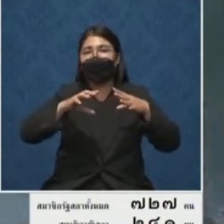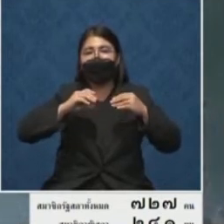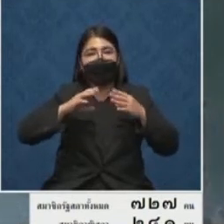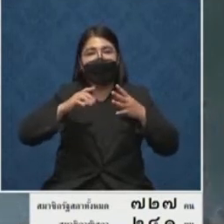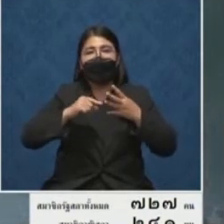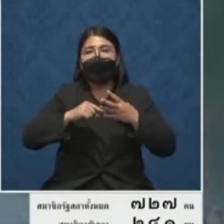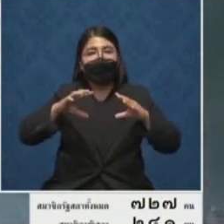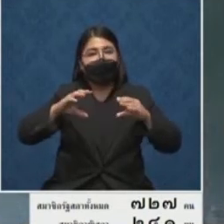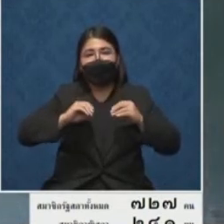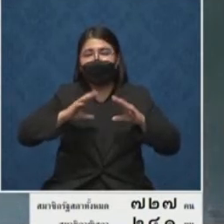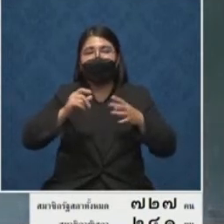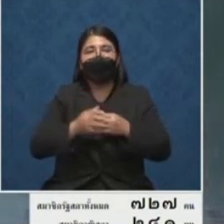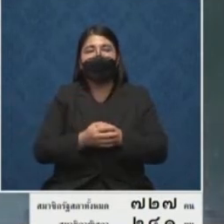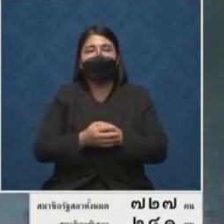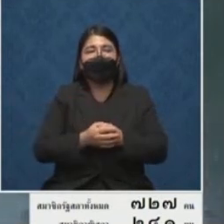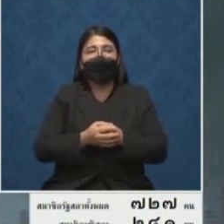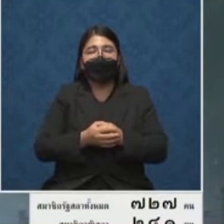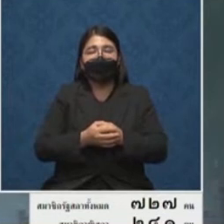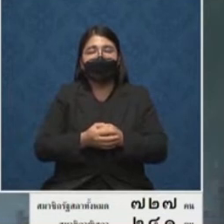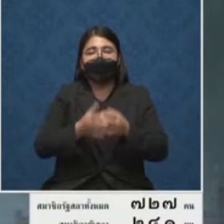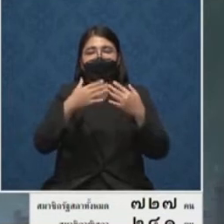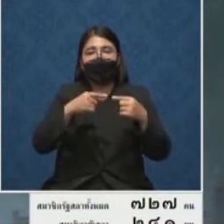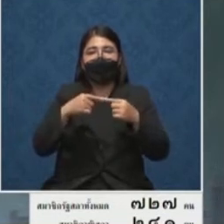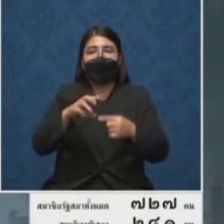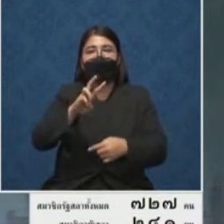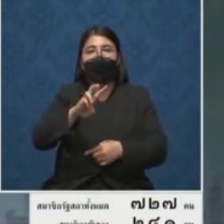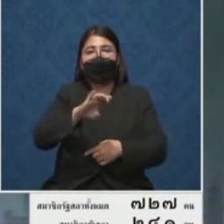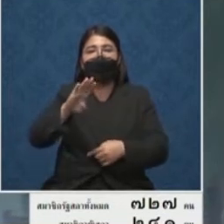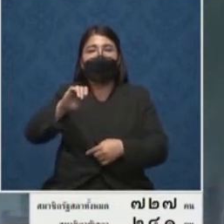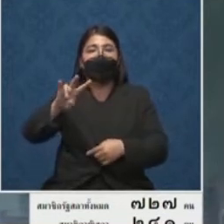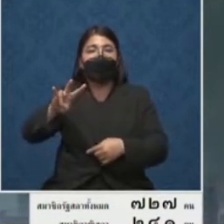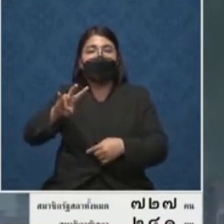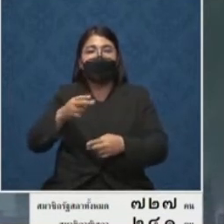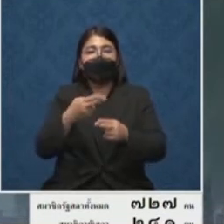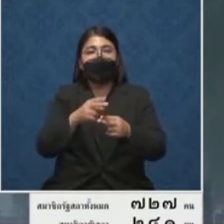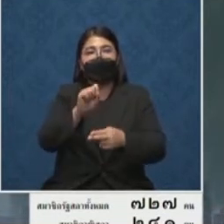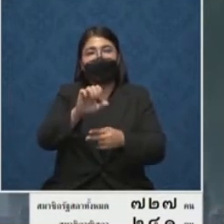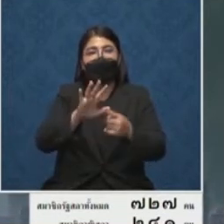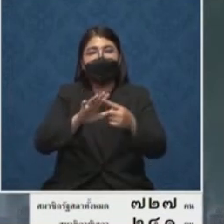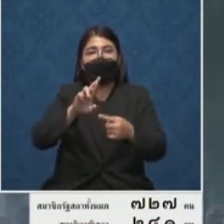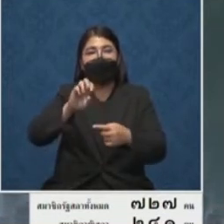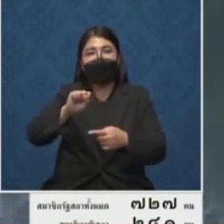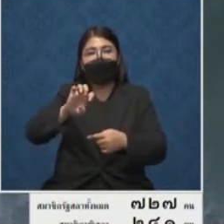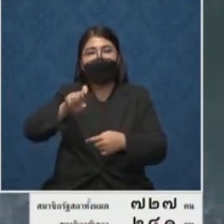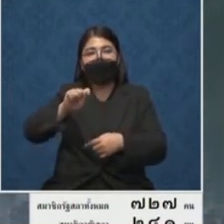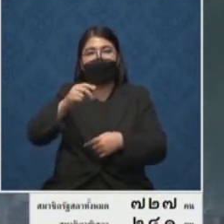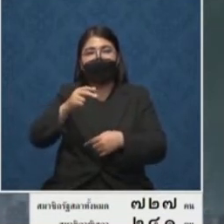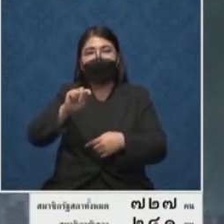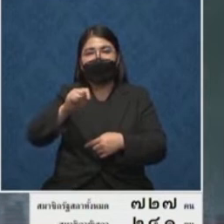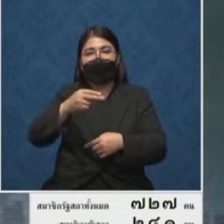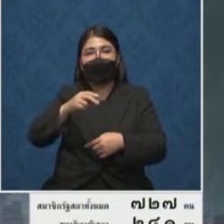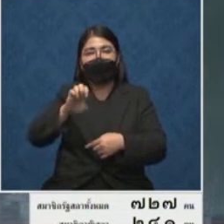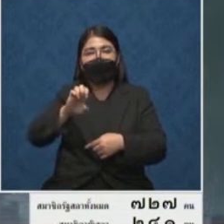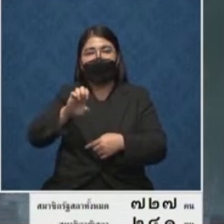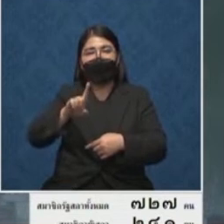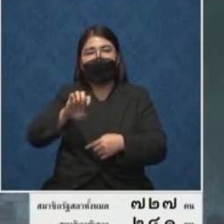การ3ไม่รับหลักการและ4ไม่รับหลักการครับ 647นายสุรสิทธิ์วงวิทย